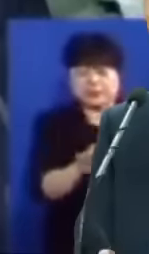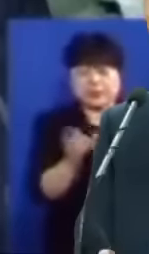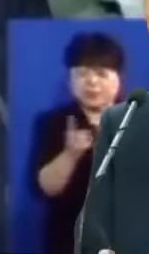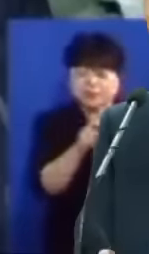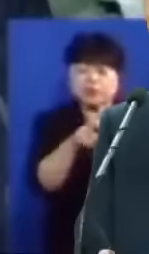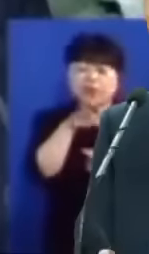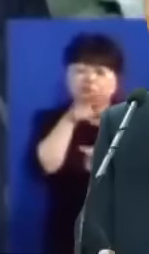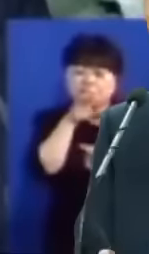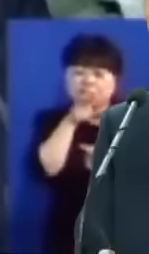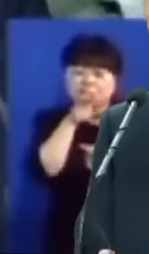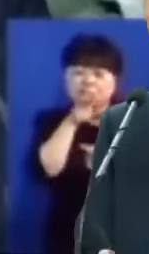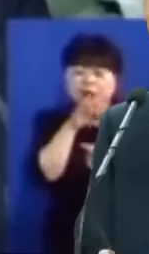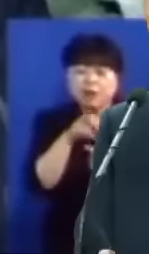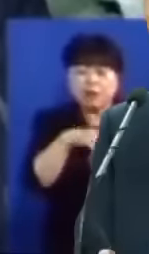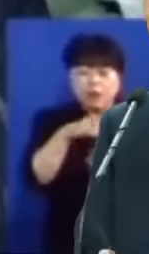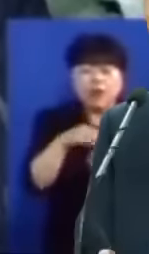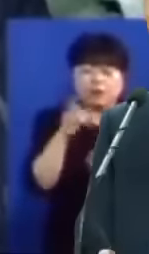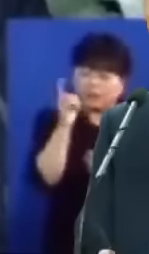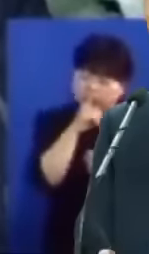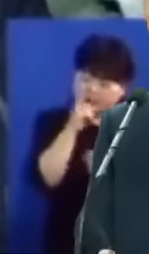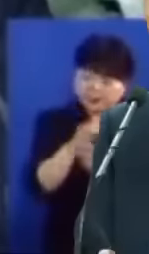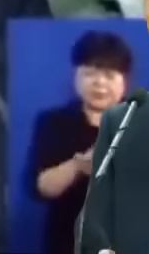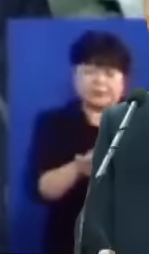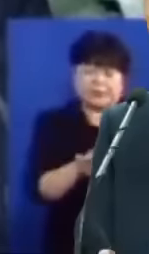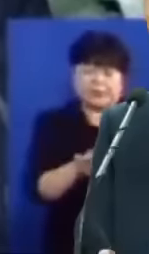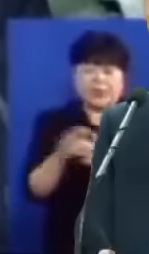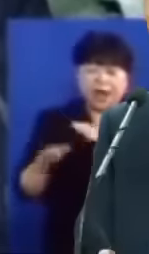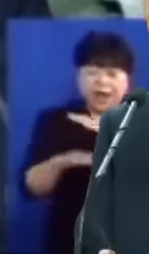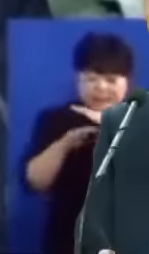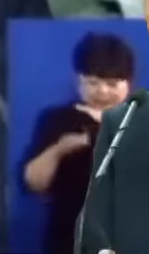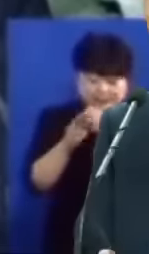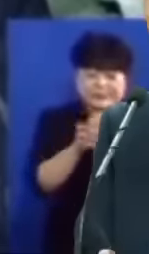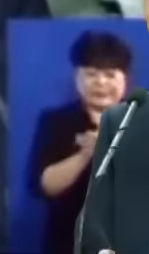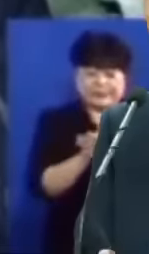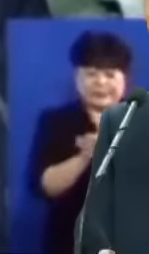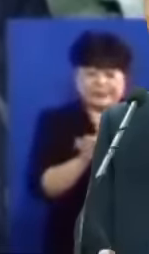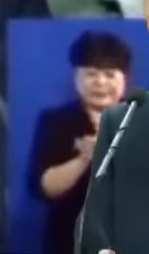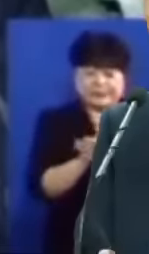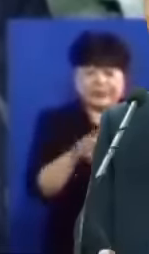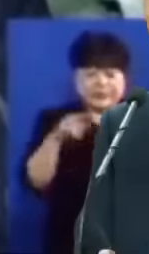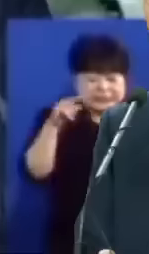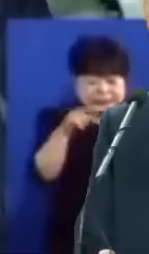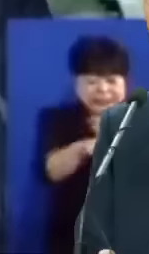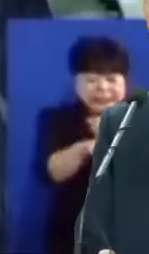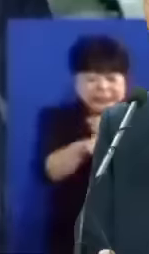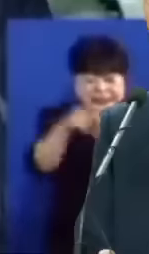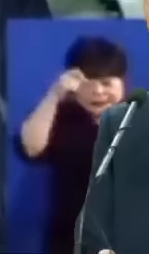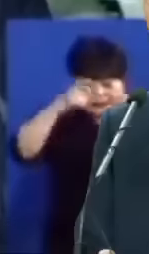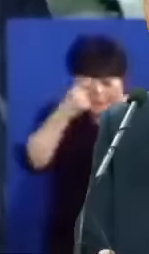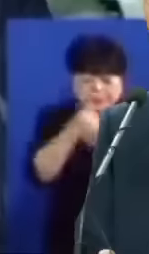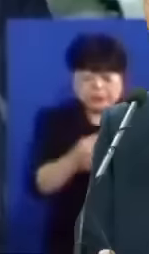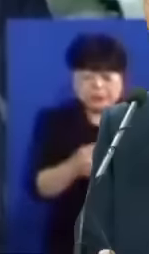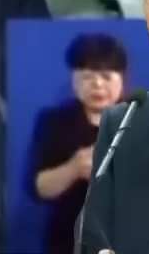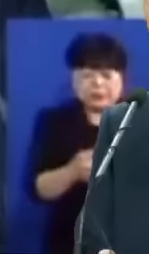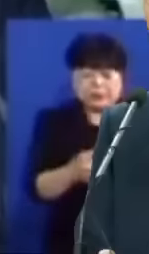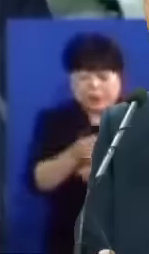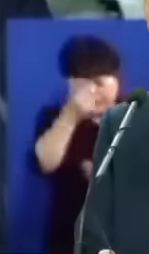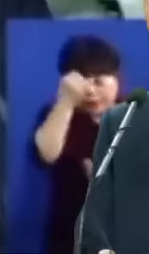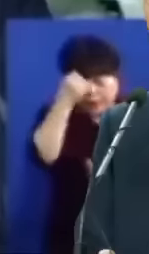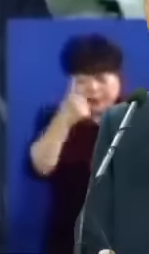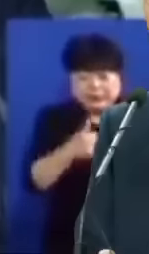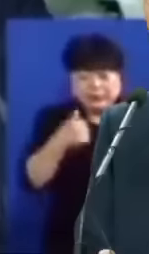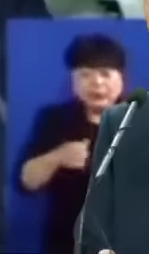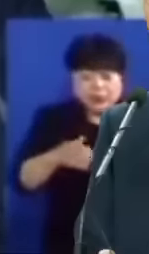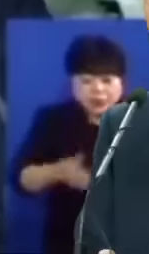서로 원망하고 환경을 원망했습니다. 그리고 가정에 살인이라는 비극이 있다고 봤습니다. 아담과 하와가